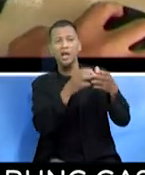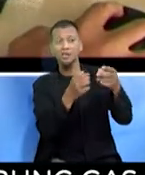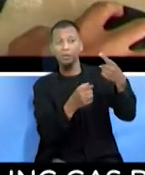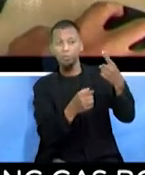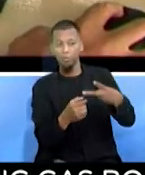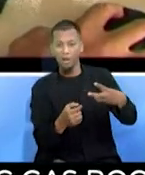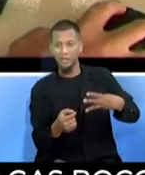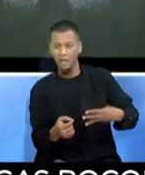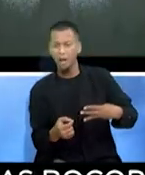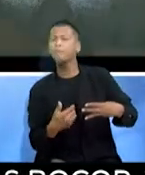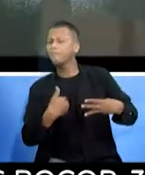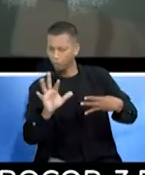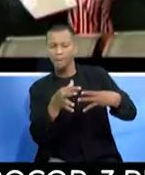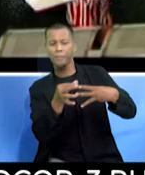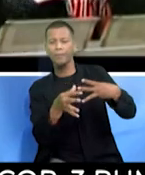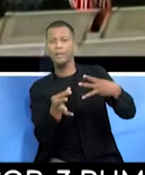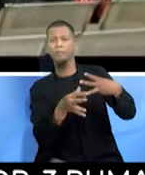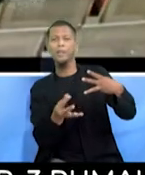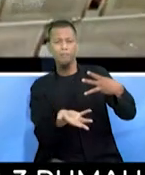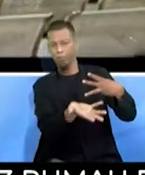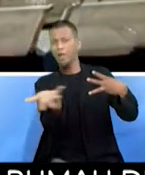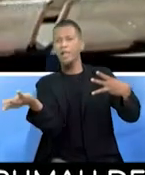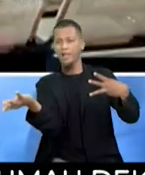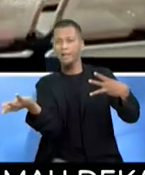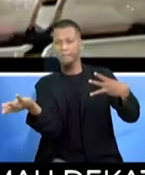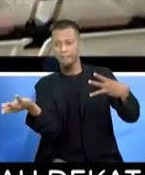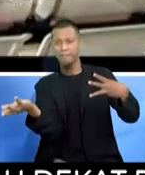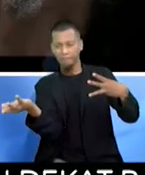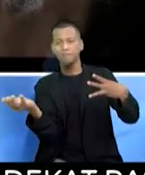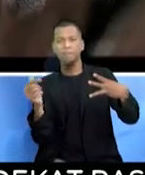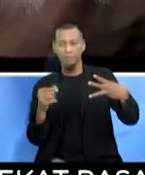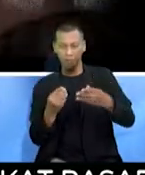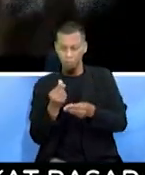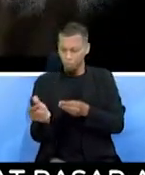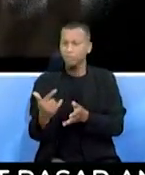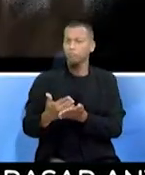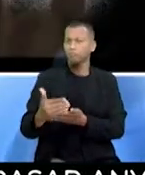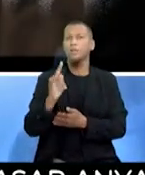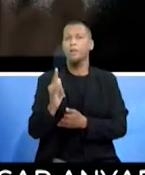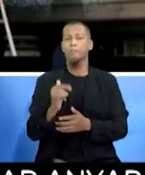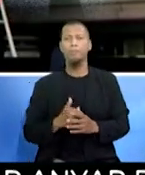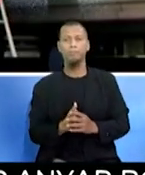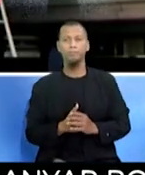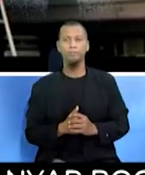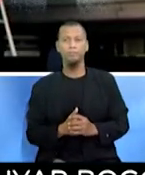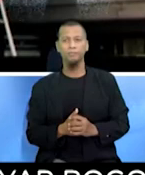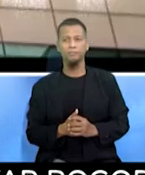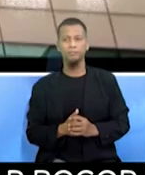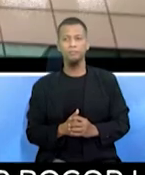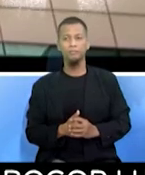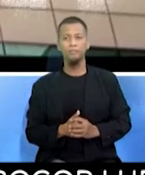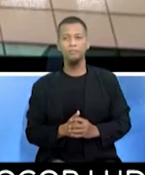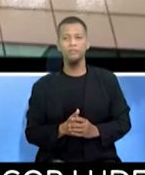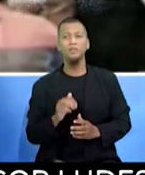100, kelas 3 35.000. Jadi akan tetap seperti itu. Karena kalau diasumsikan semuanya berdasarkan